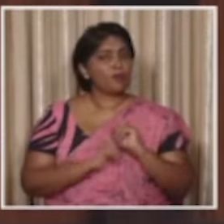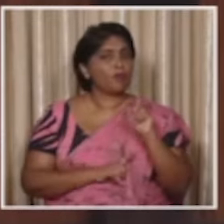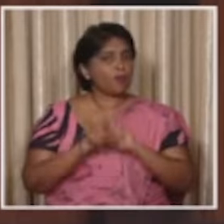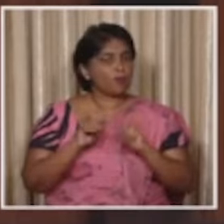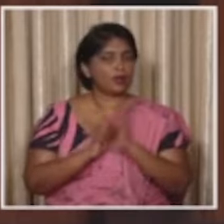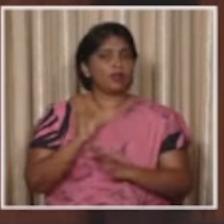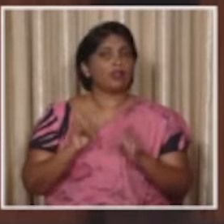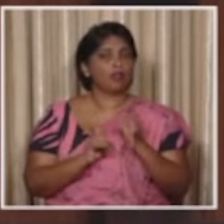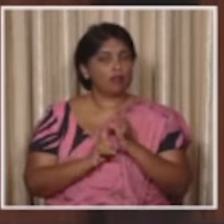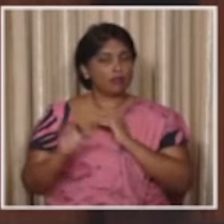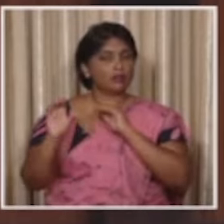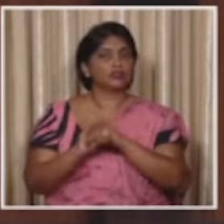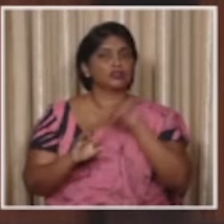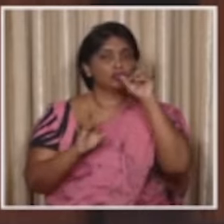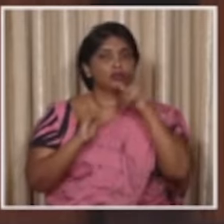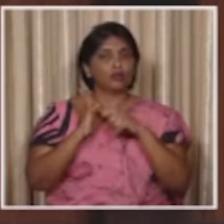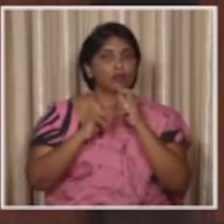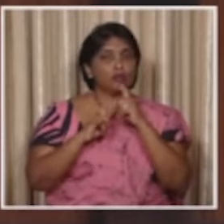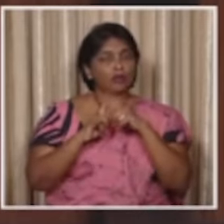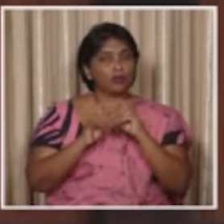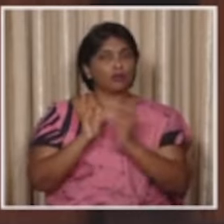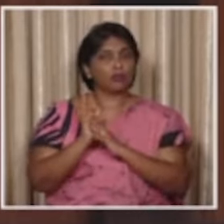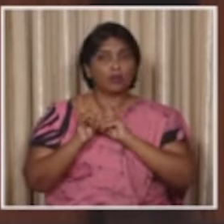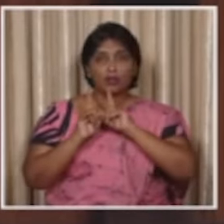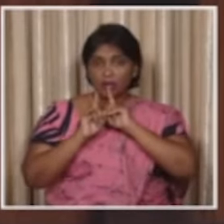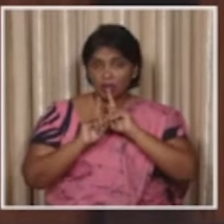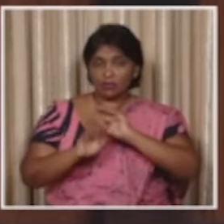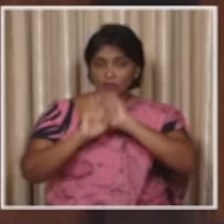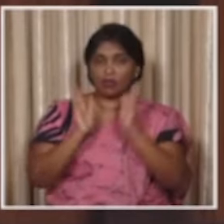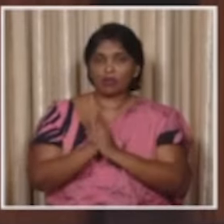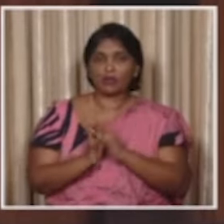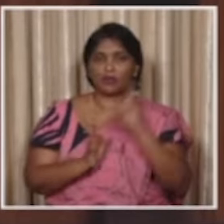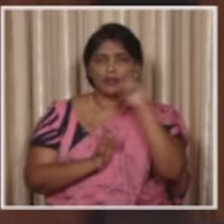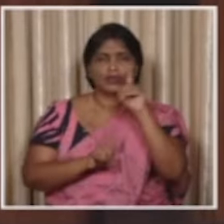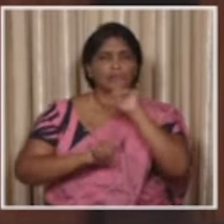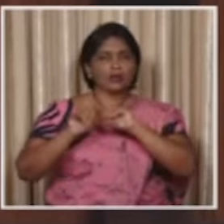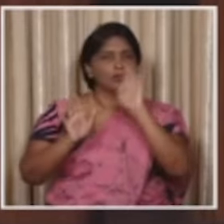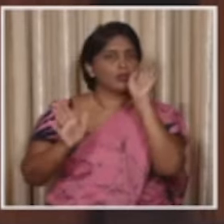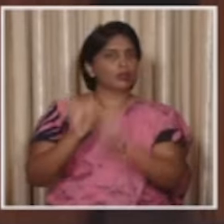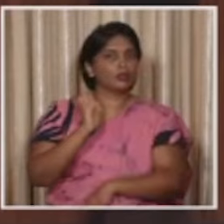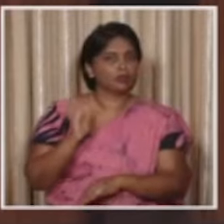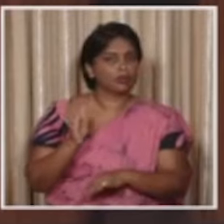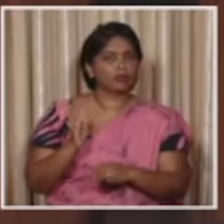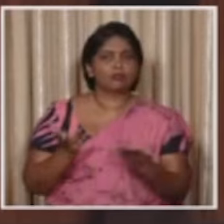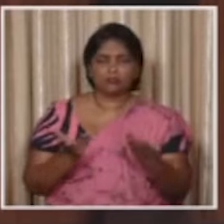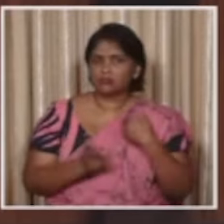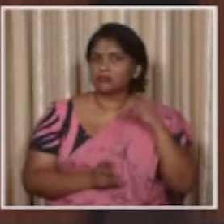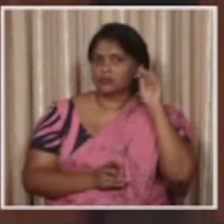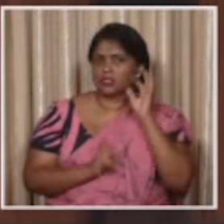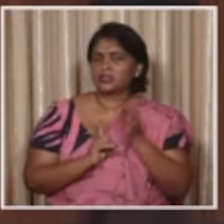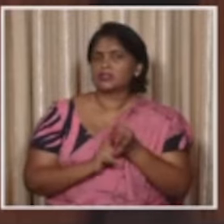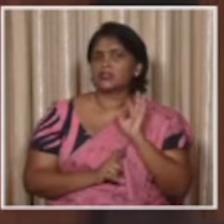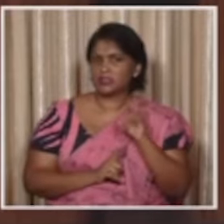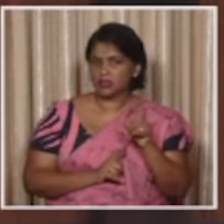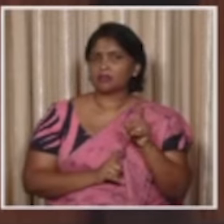පාර්ලිමේන්තු මන්ත්‍රීවරුන් ගිහිල්ලා කෝප් කමිටුවේ අපි ප්‍රකාශ කරපු ප්‍රකාශම පළවෙනි කෝප් කමිටුවේම ඉවත් කරලා තියෙනවා නම් මට දැනගන්න ලැබුණා